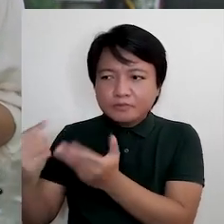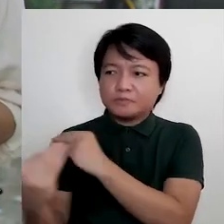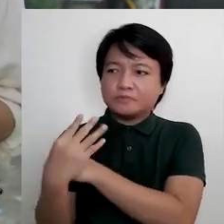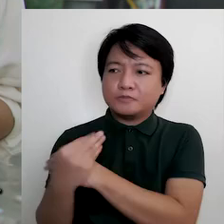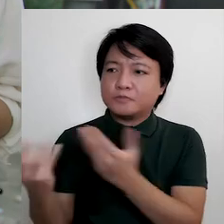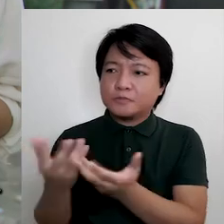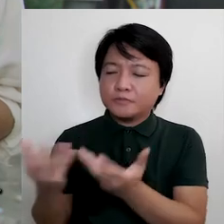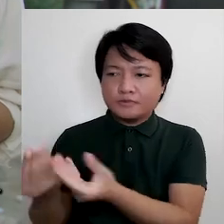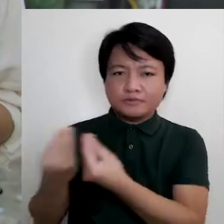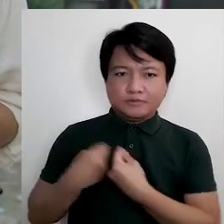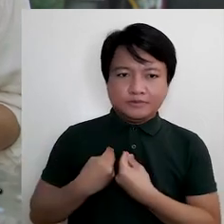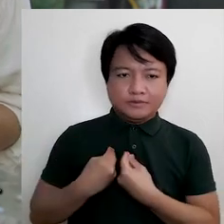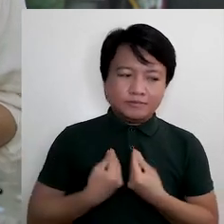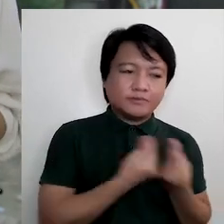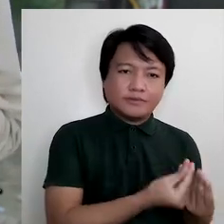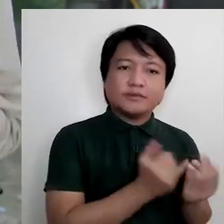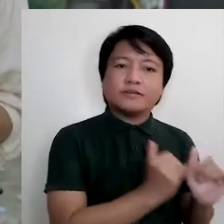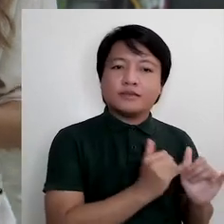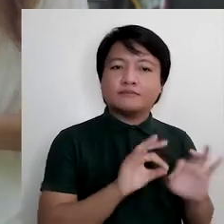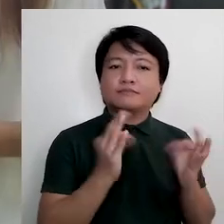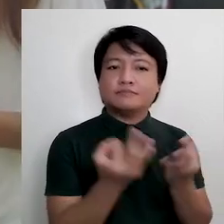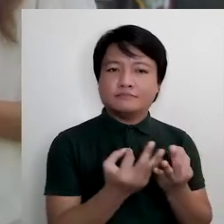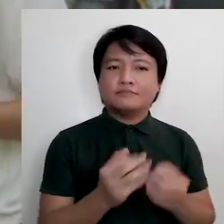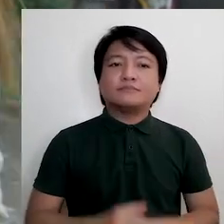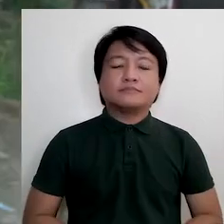na maaaring ibigay sa iyo at sa iyong pamilya.